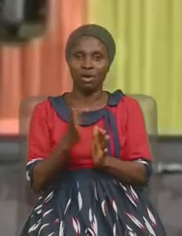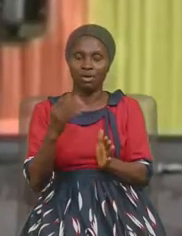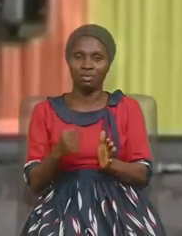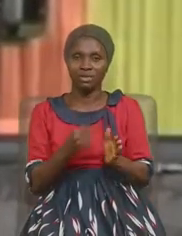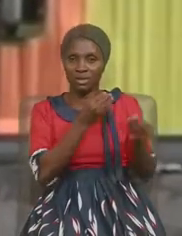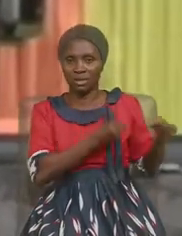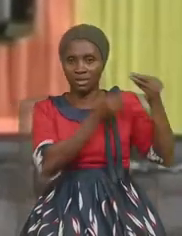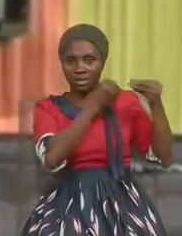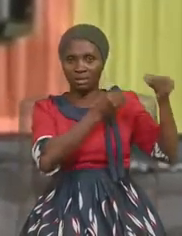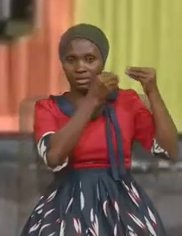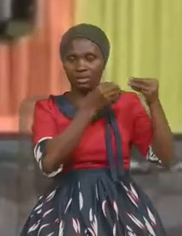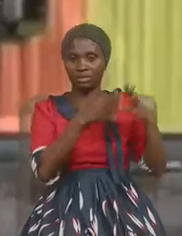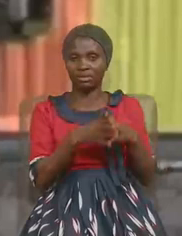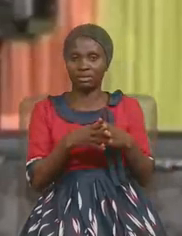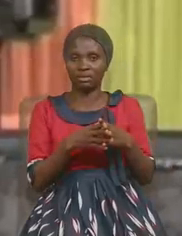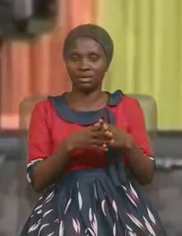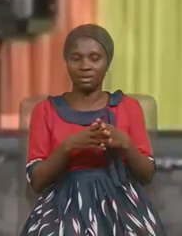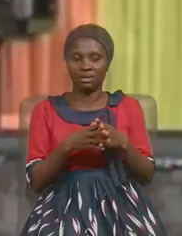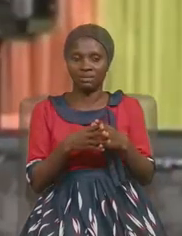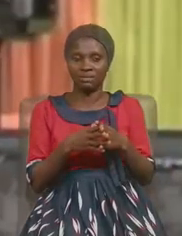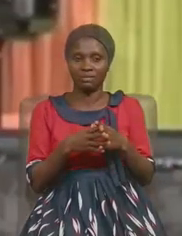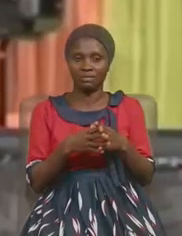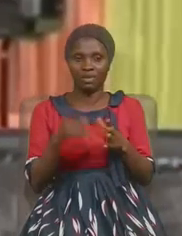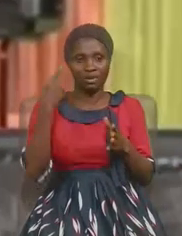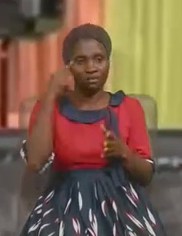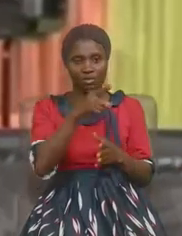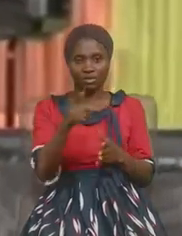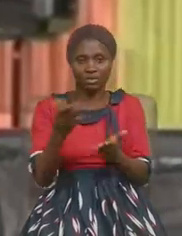Servez Christ le Seigneur.